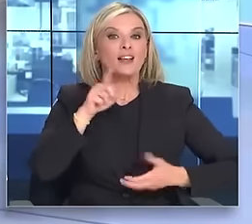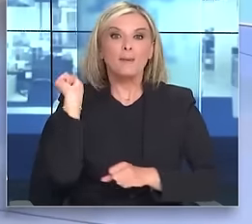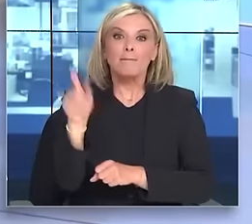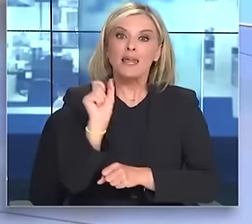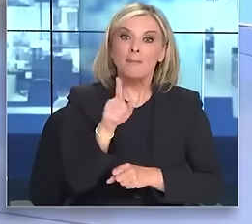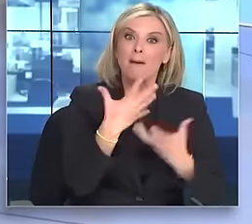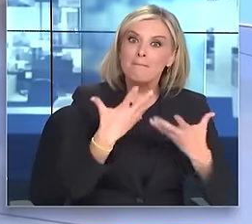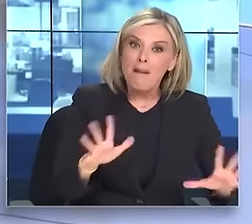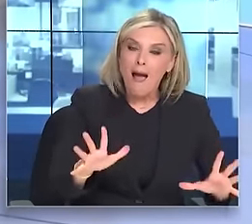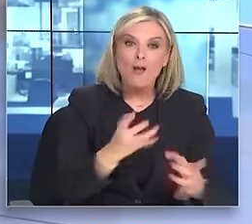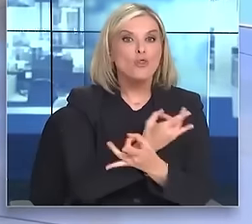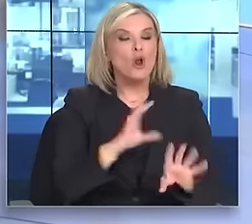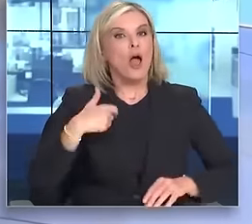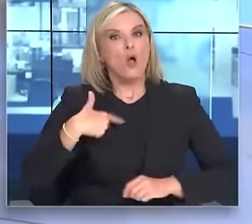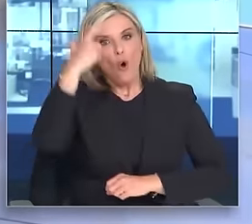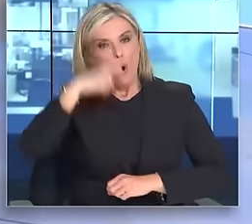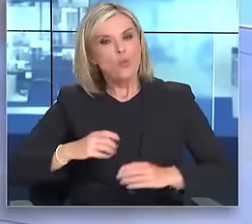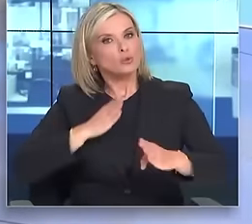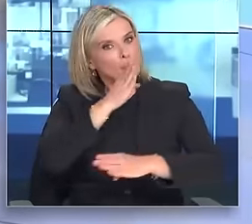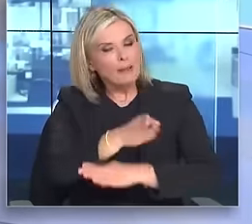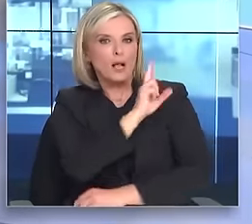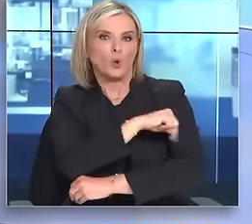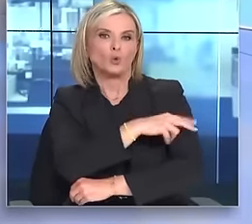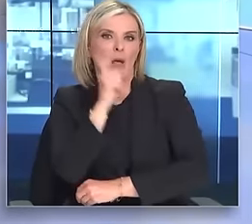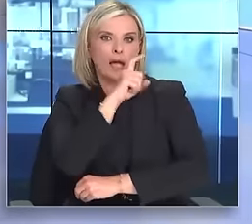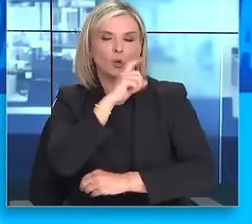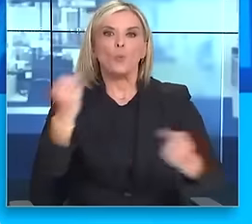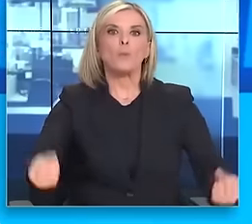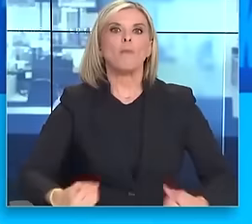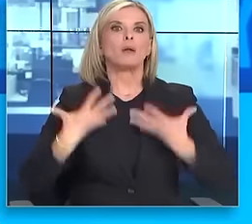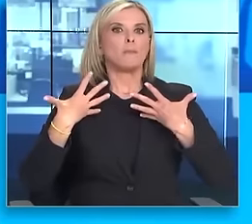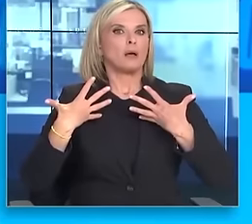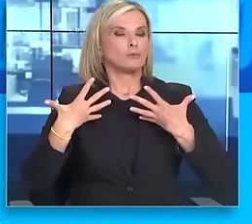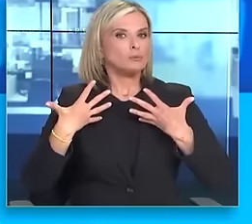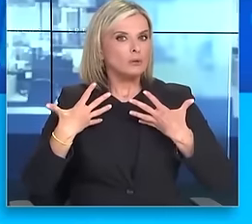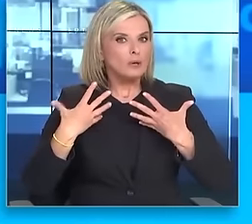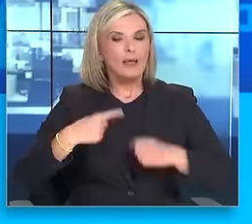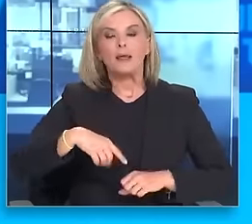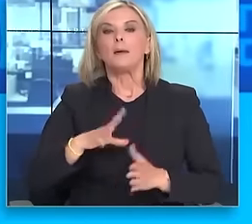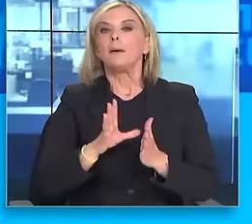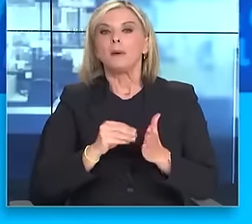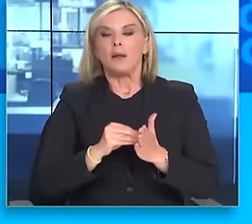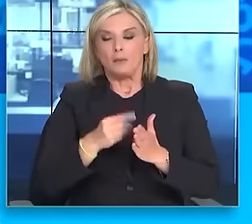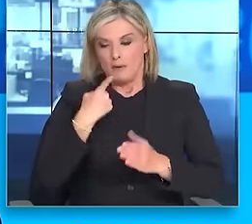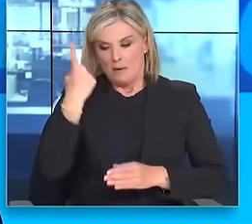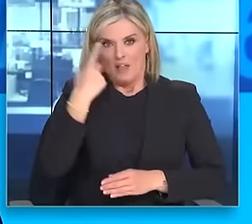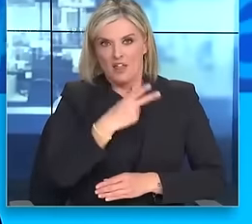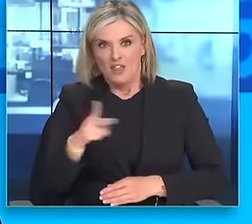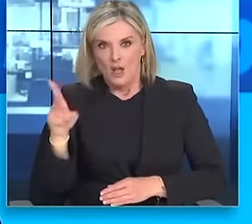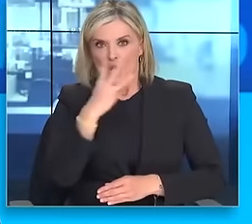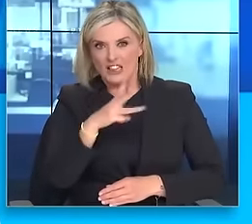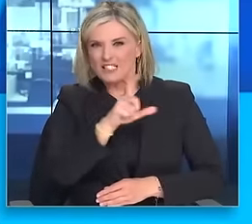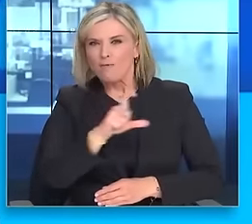Είχα ενημερωθεί γιατί είχα πάει στο Αττικό για μια υπόθεση. Το Αττικό, σε ημέρα εφημερίδας πριν μια-δύο εβδομάδες, είχε 1.300